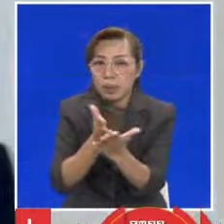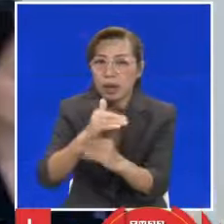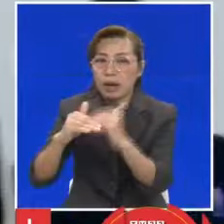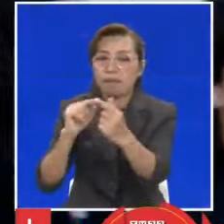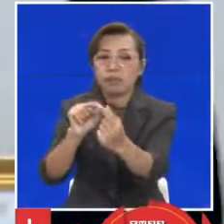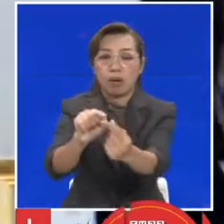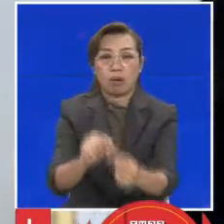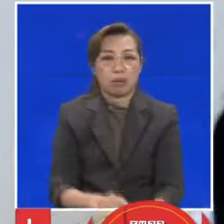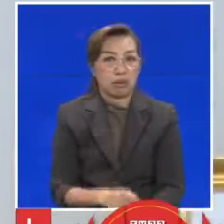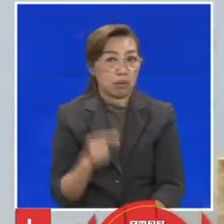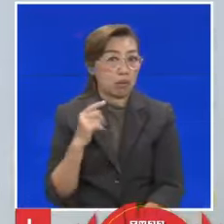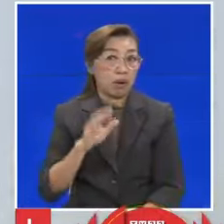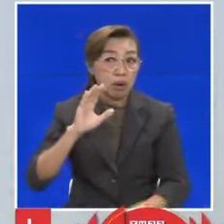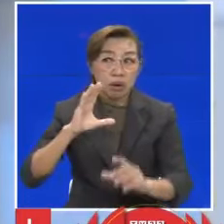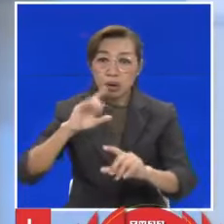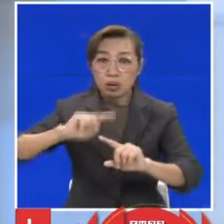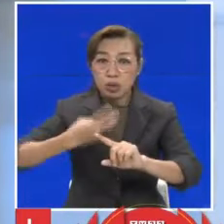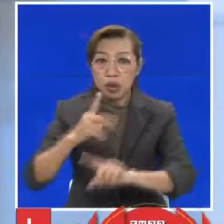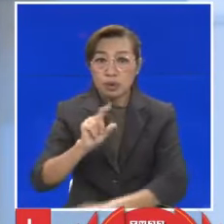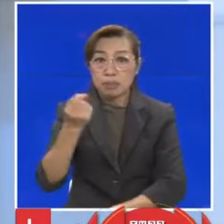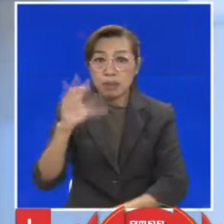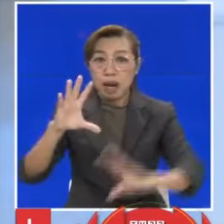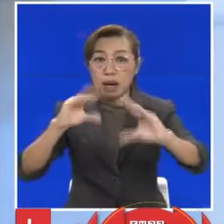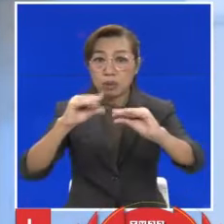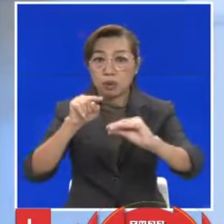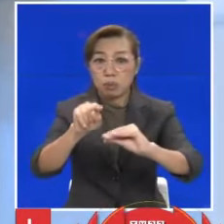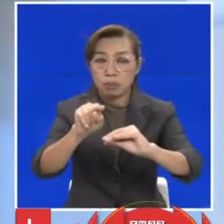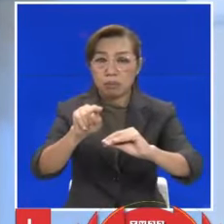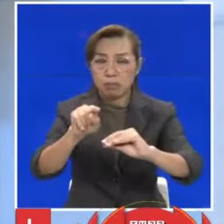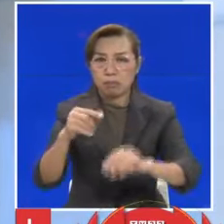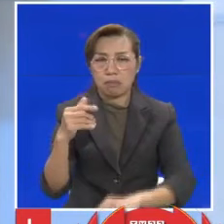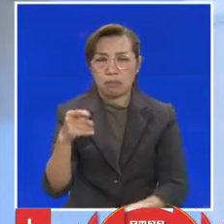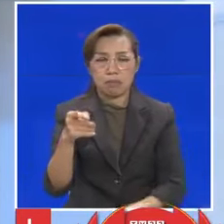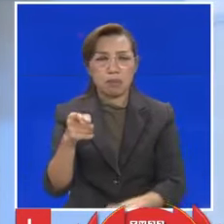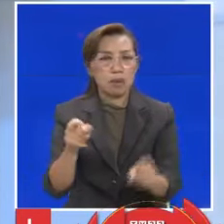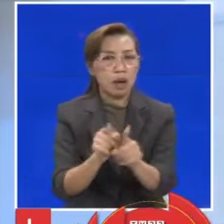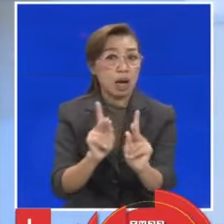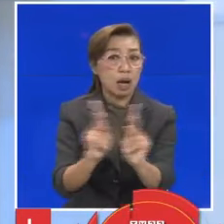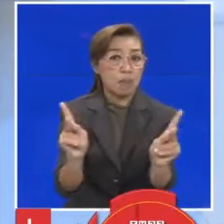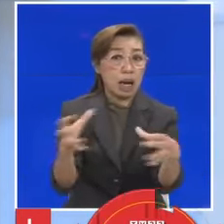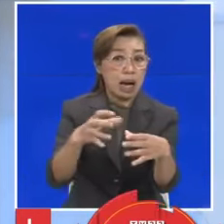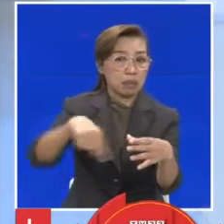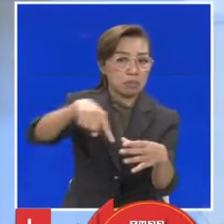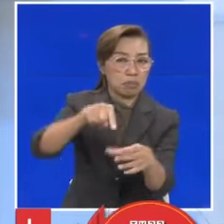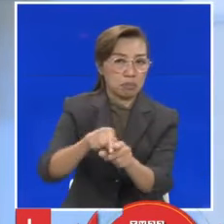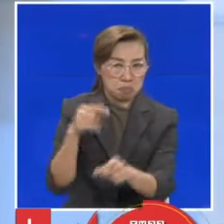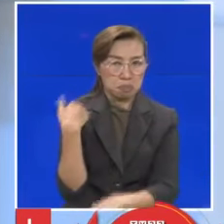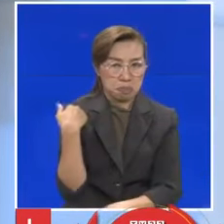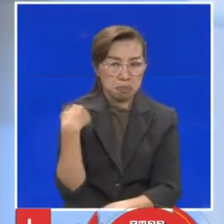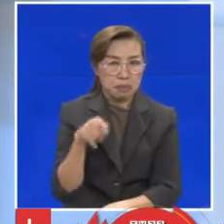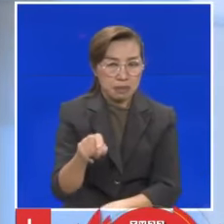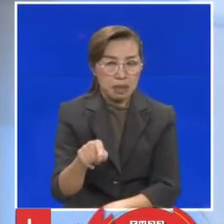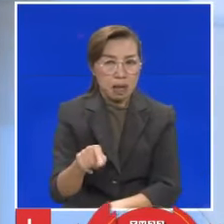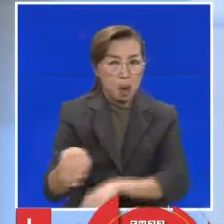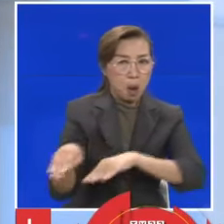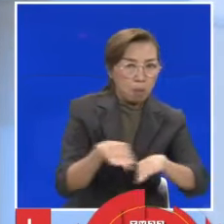านข่าวว่าการประชุมวันที่15กุมภาพันธ์เนี้ยนะคะคือฝ่ายคณะกรรมการเองเนี่ยเขาก็มีการตั้งรับ